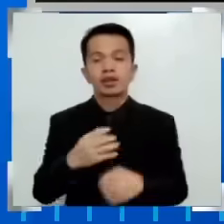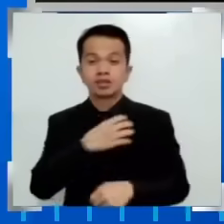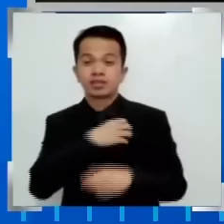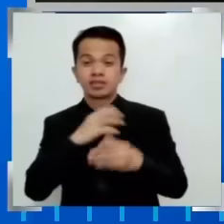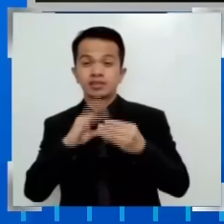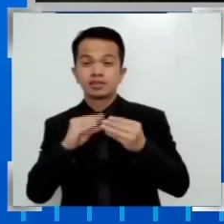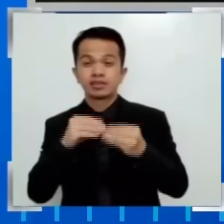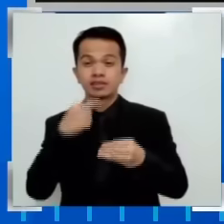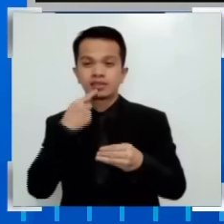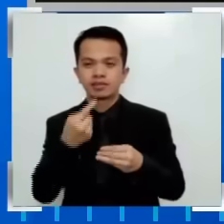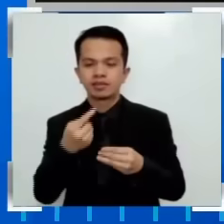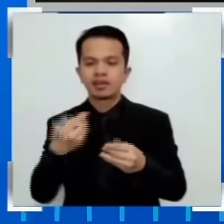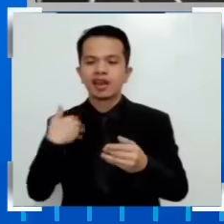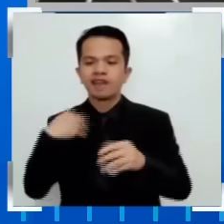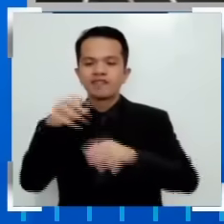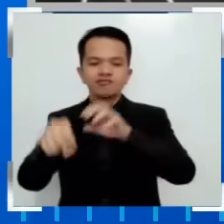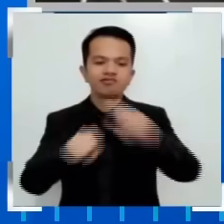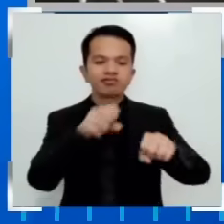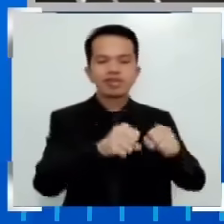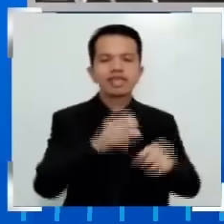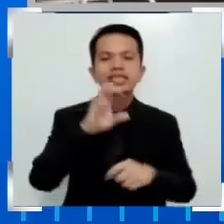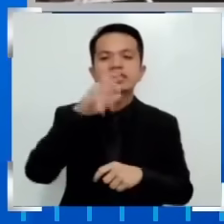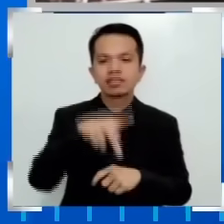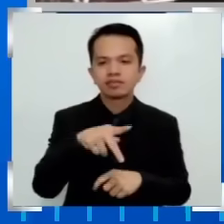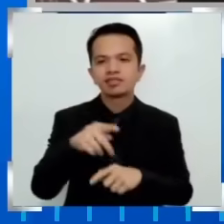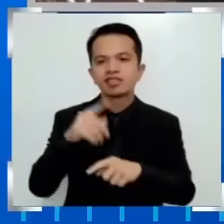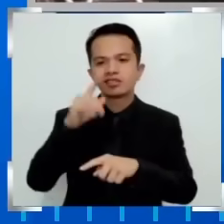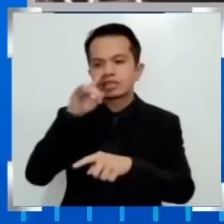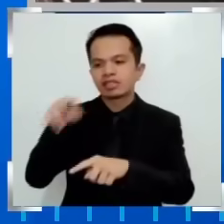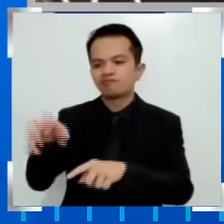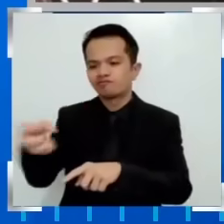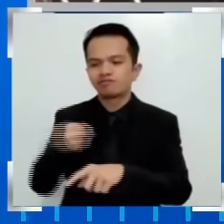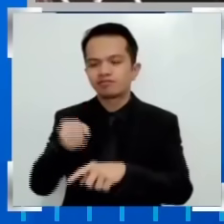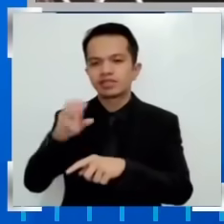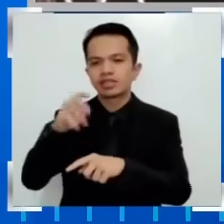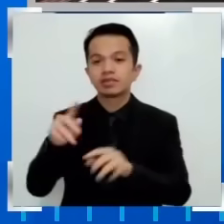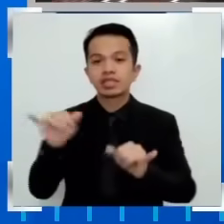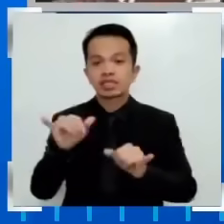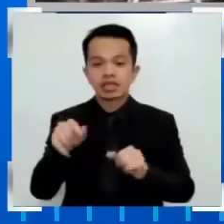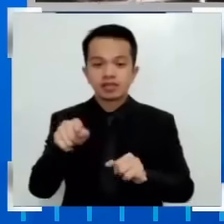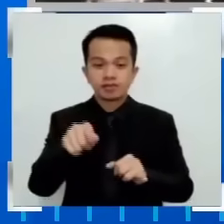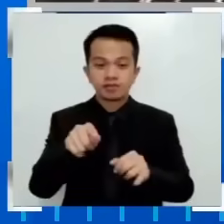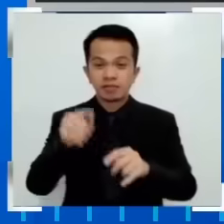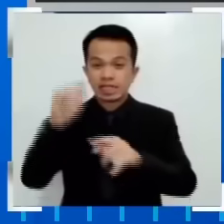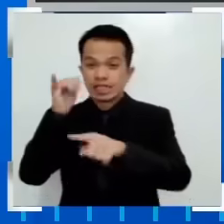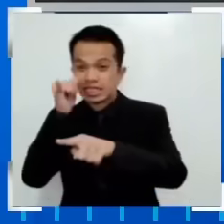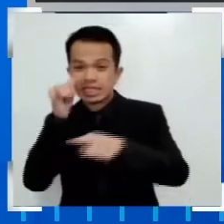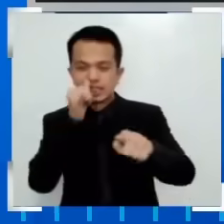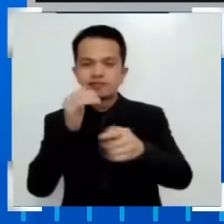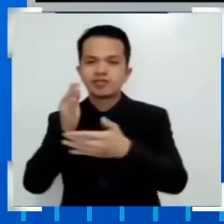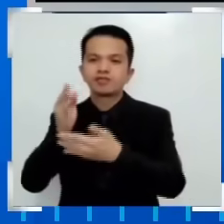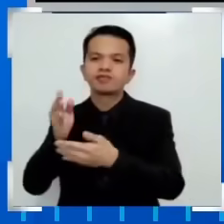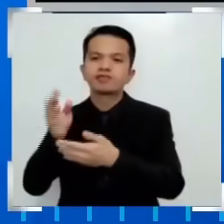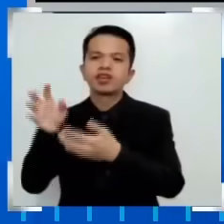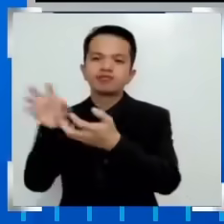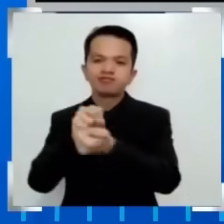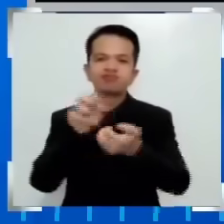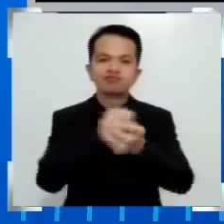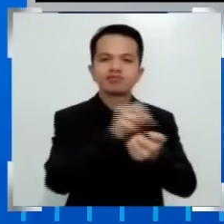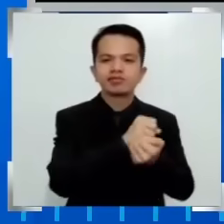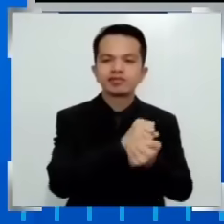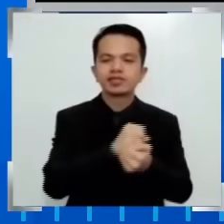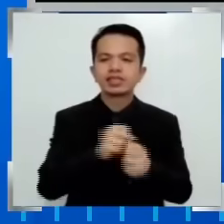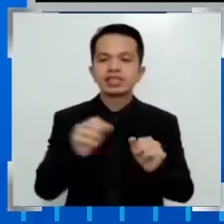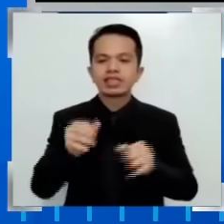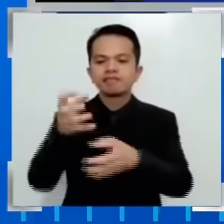nanloob ang cellphone ng kasambahay. Sinira rin nila ang mga CCTV unit doon at tinangay ang hard drive.